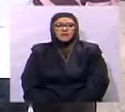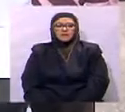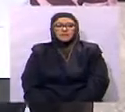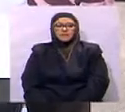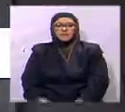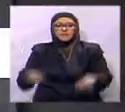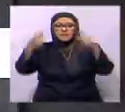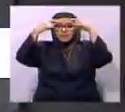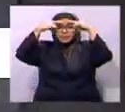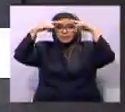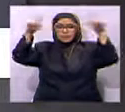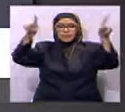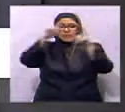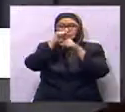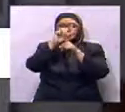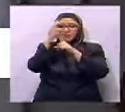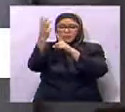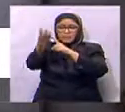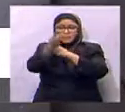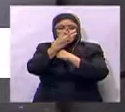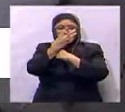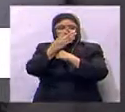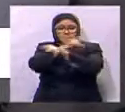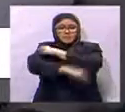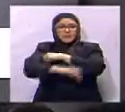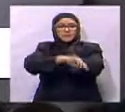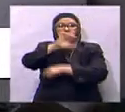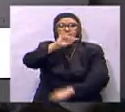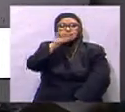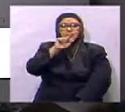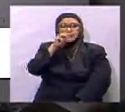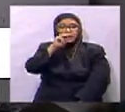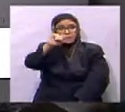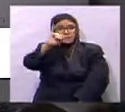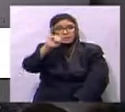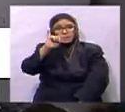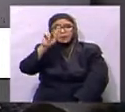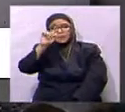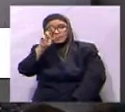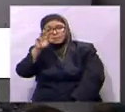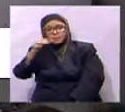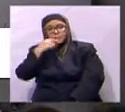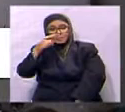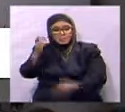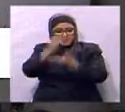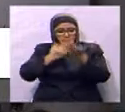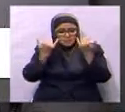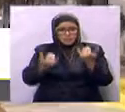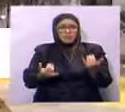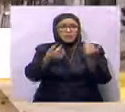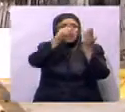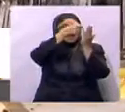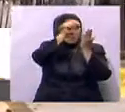Sementara itu, Pengarah Kebajikan Masyarakat JKM Negeri Azmi Abdul Karim menyatakan pihaknya sedang mengadakan bancian